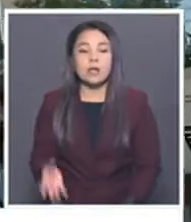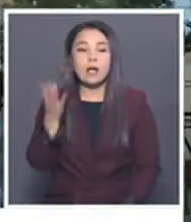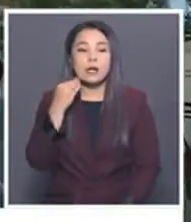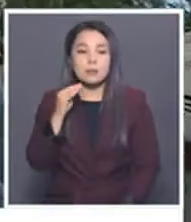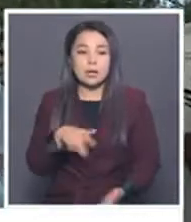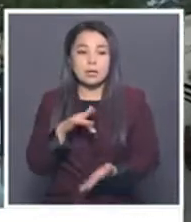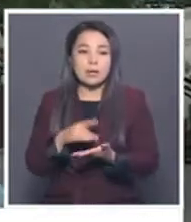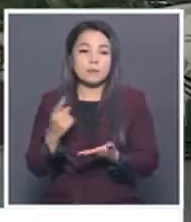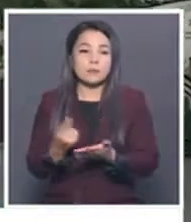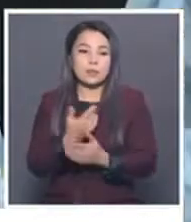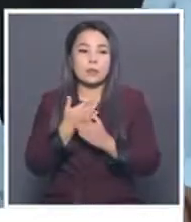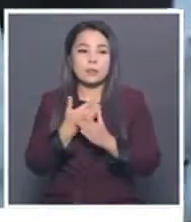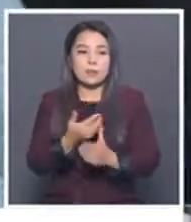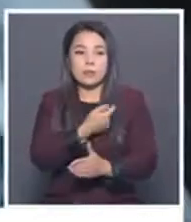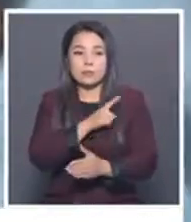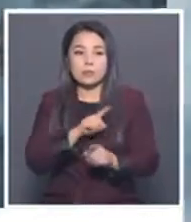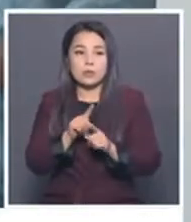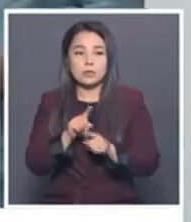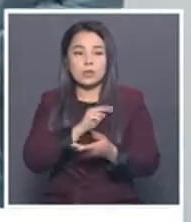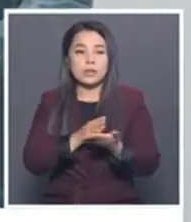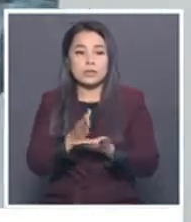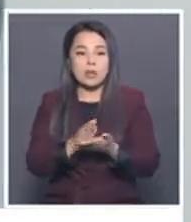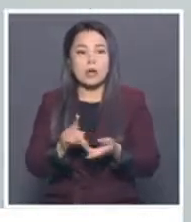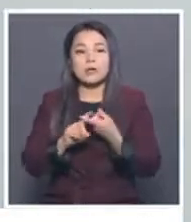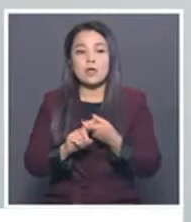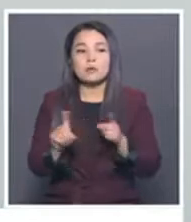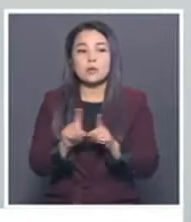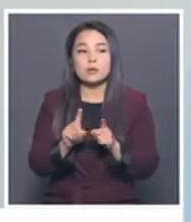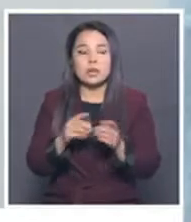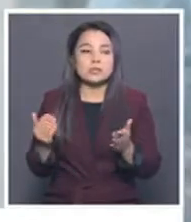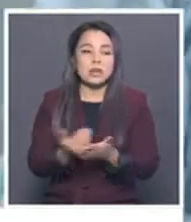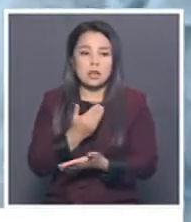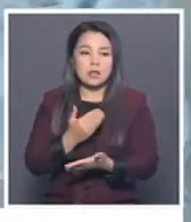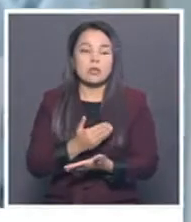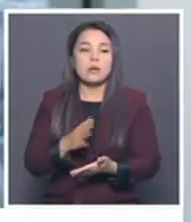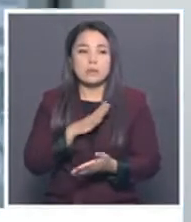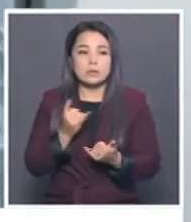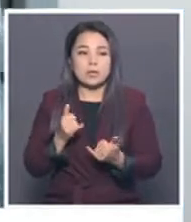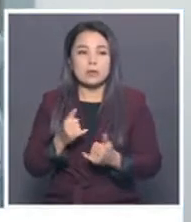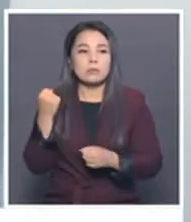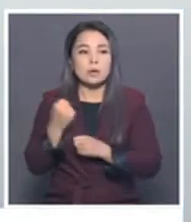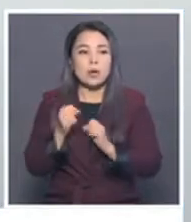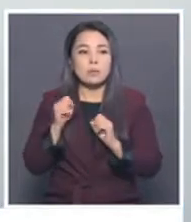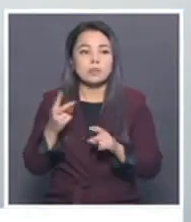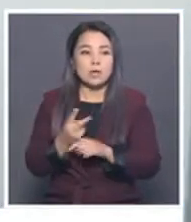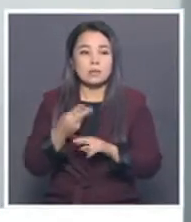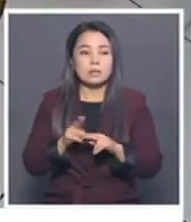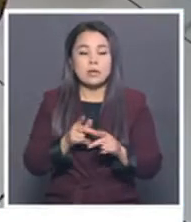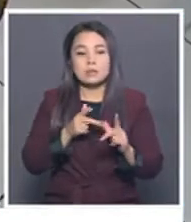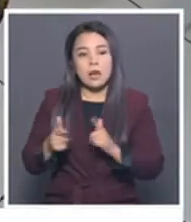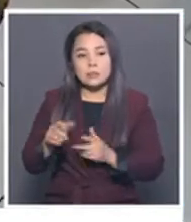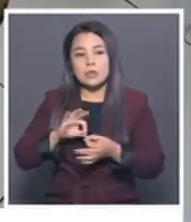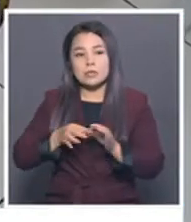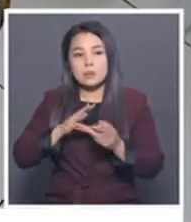Алматыдағы алғашқы медициналық санитарлық көмек қызметі коронавирустың жаңа толқынына дайын ба? Бүгін қала әкімі Бақытжан Сағынтаев нөмірі